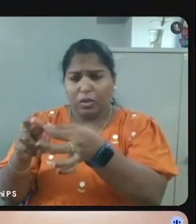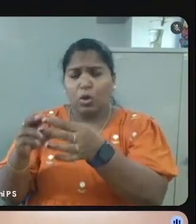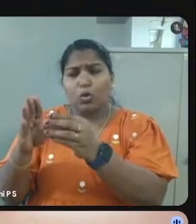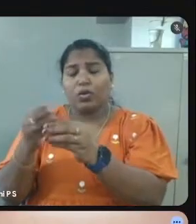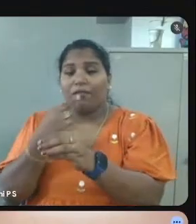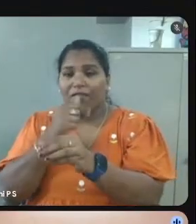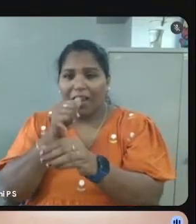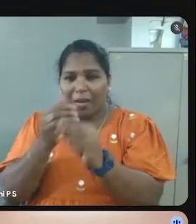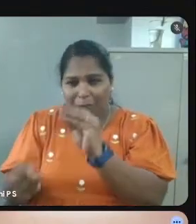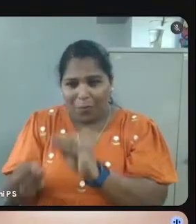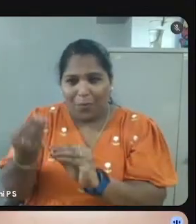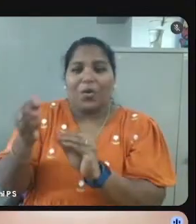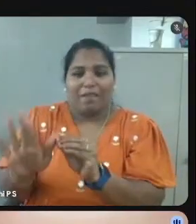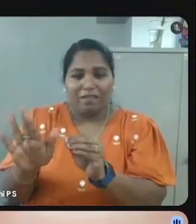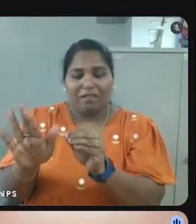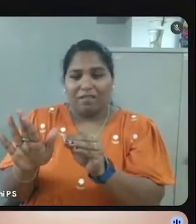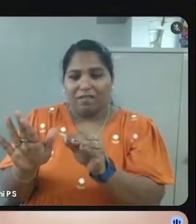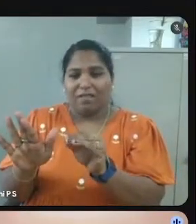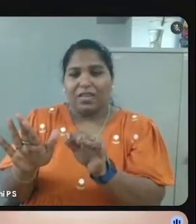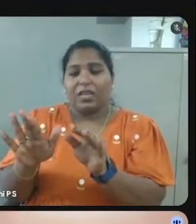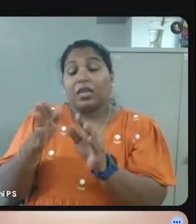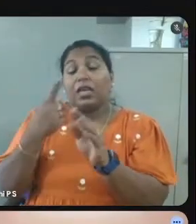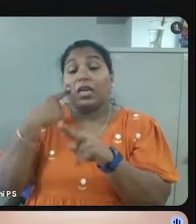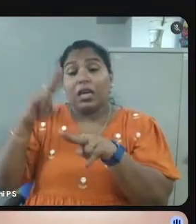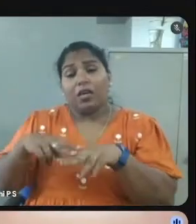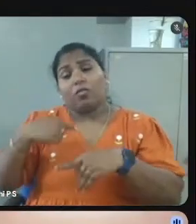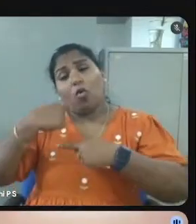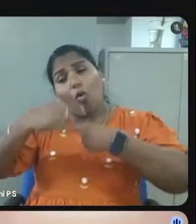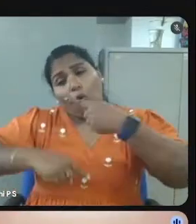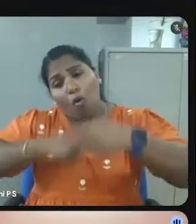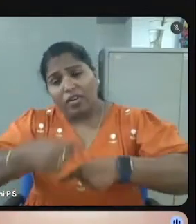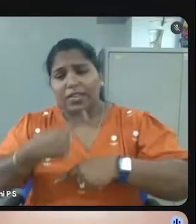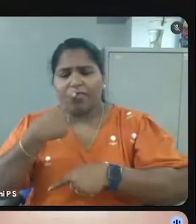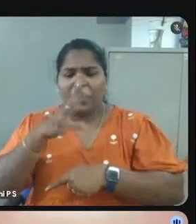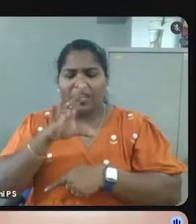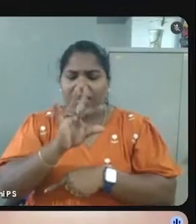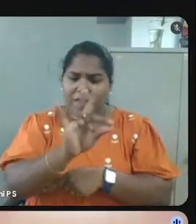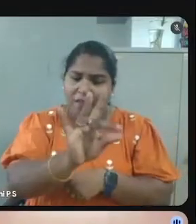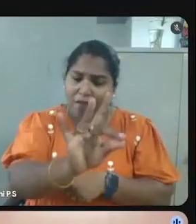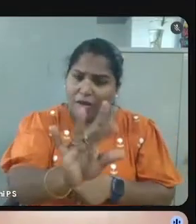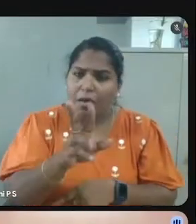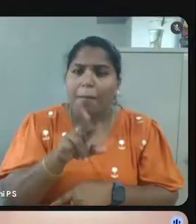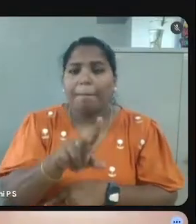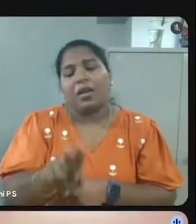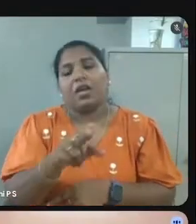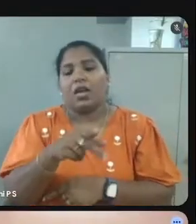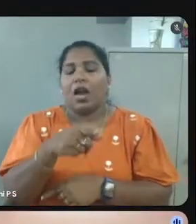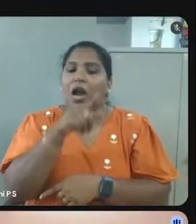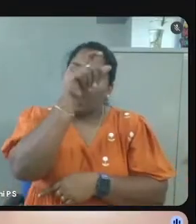ഫിസിയോളജിക്കൽ റെസ്പോൺസ്. പിന്നെ എക്സ്ട്രാ വൈറ്റ് ഡിസ്ചാർജും നോർമൽ ആയിട്ടുള്ള ടൈമിൽ വൈറ്റ് ഡിസ്ചാർജ് ഉണ്ടെങ്കിൽ കണ്ടിപ്പായിട്ട് ആ